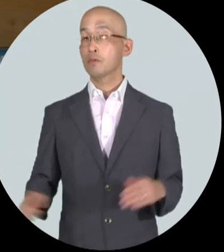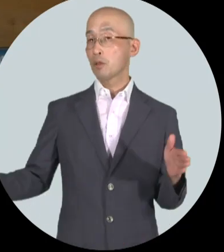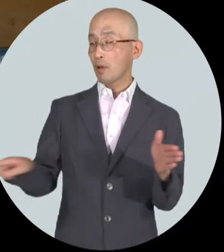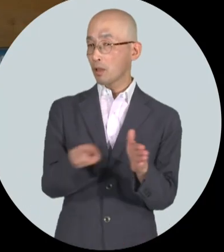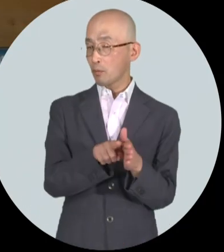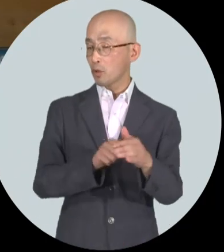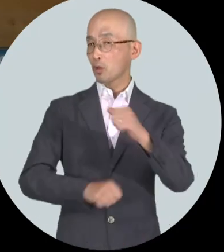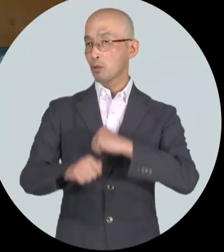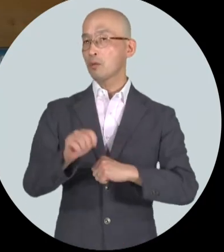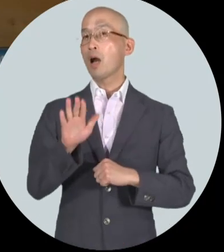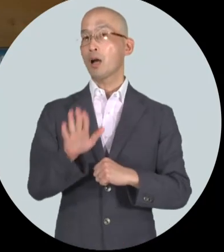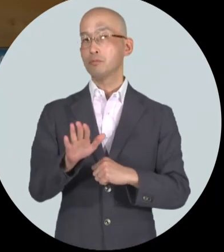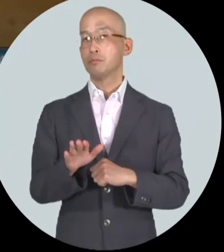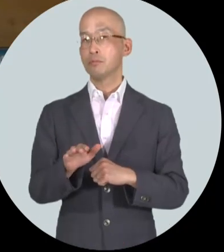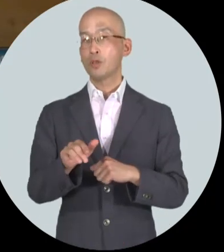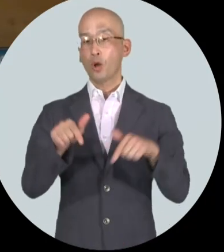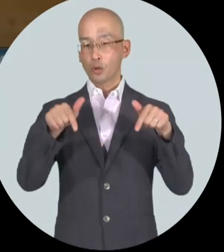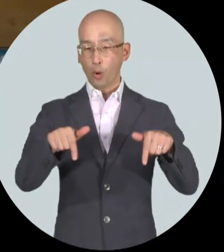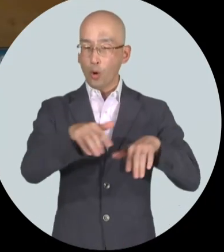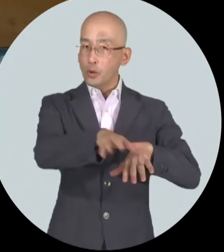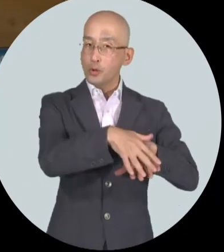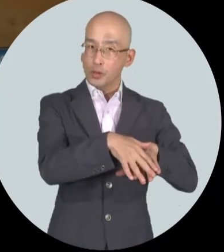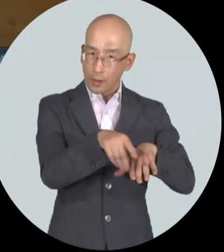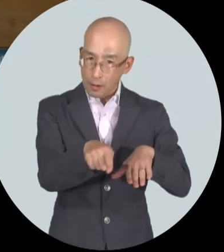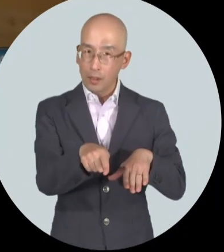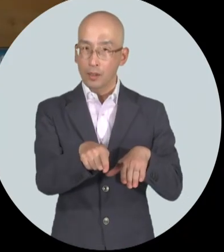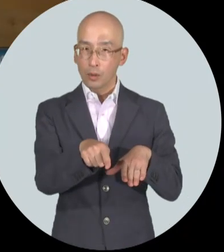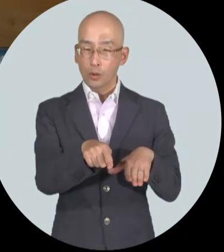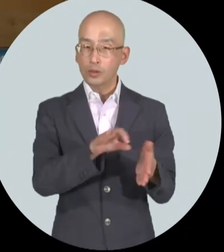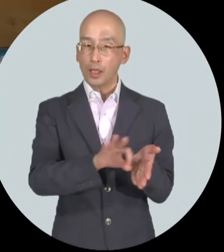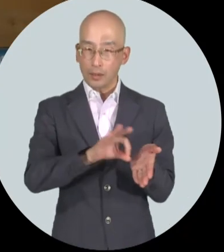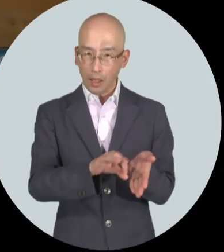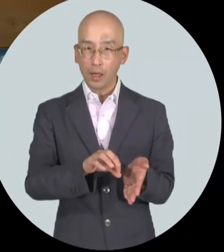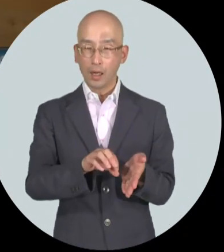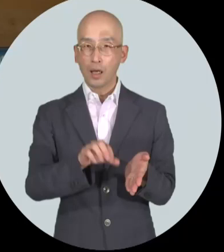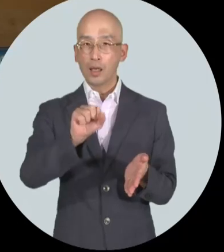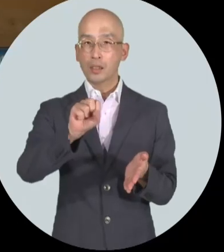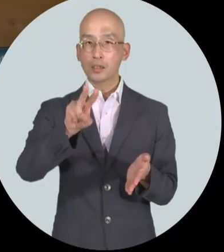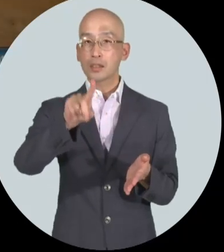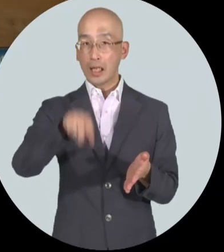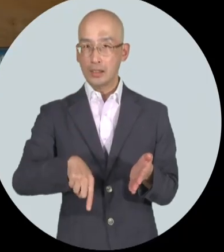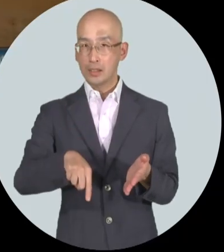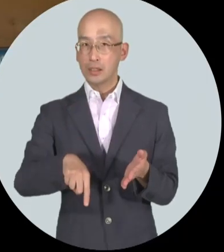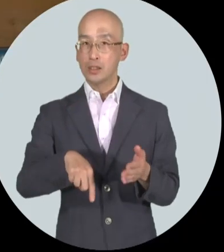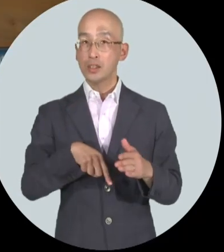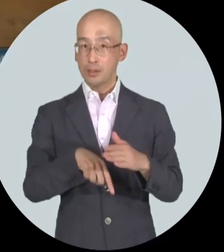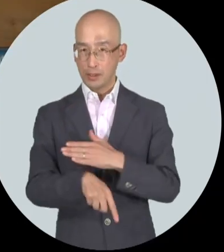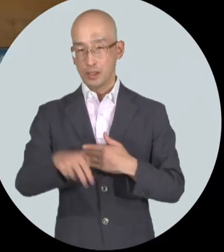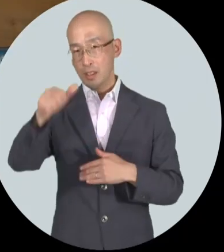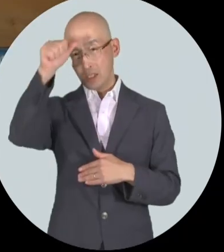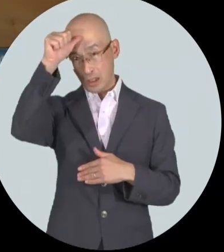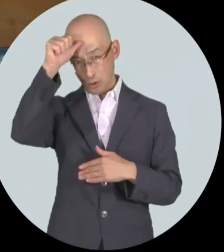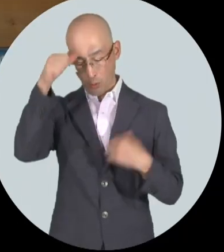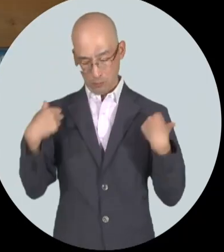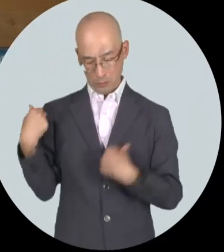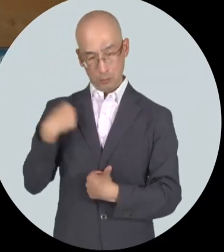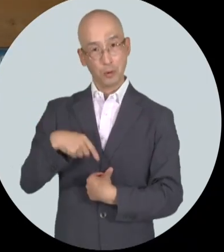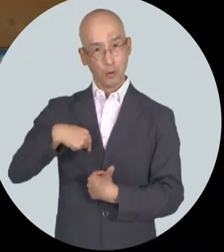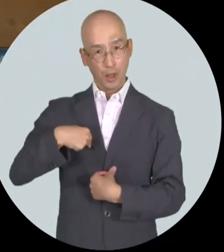はこれまでも取り組んでおりますけれども、共有前サリーということで、サリーの本場のインドで